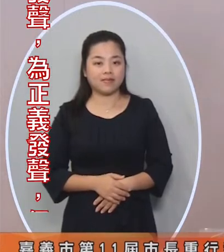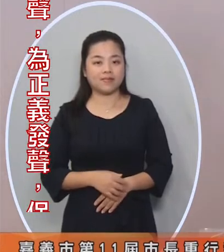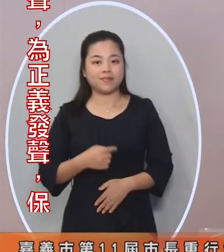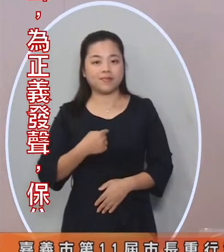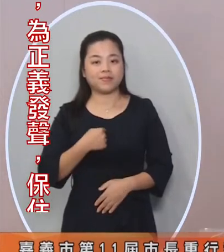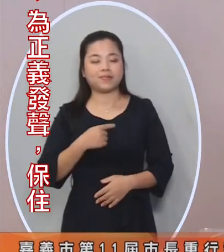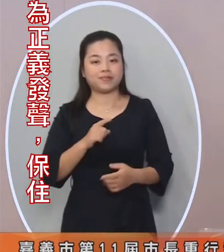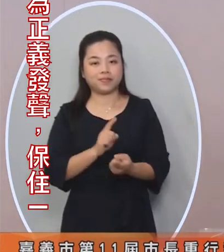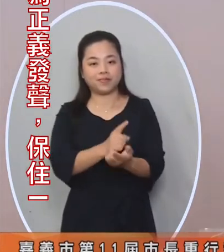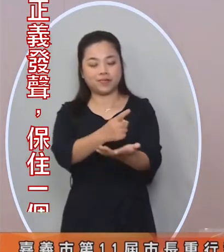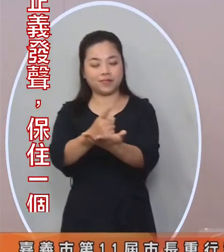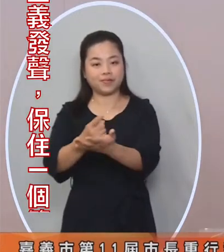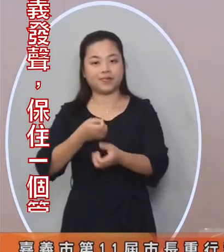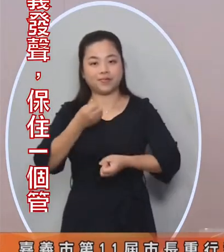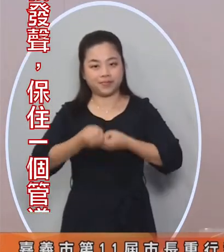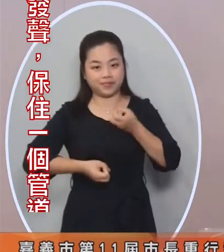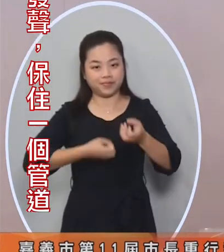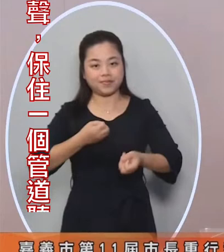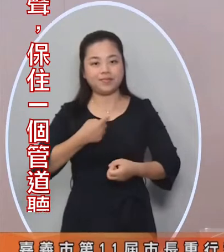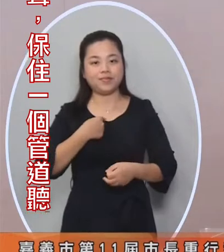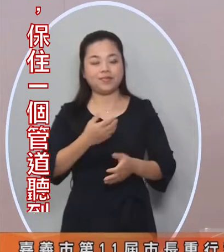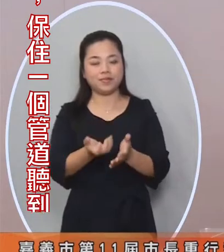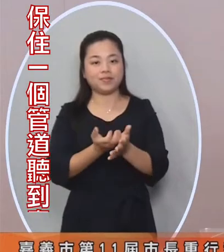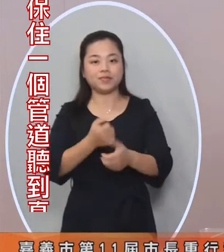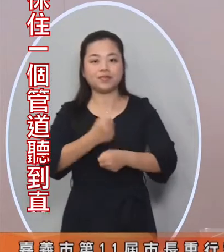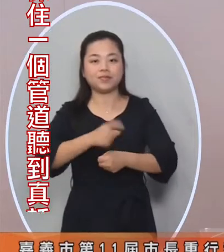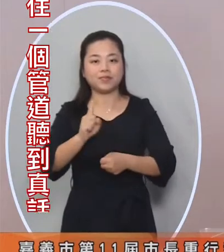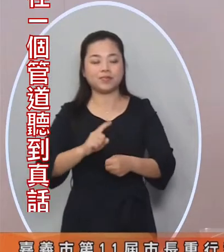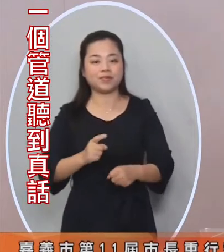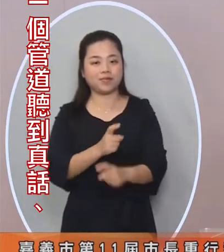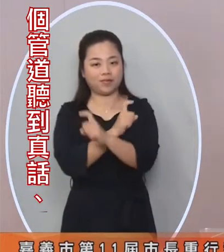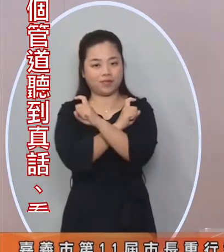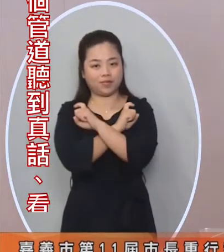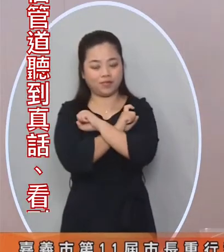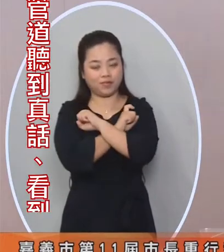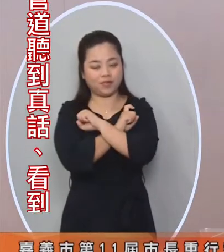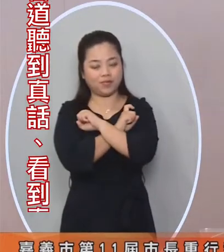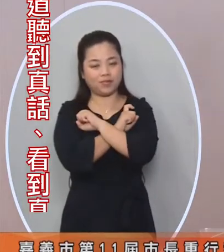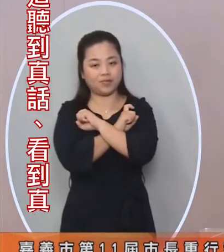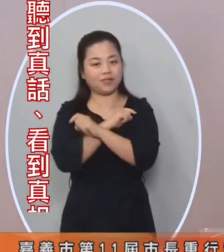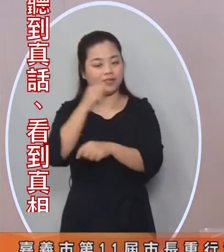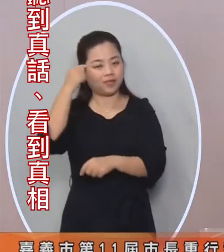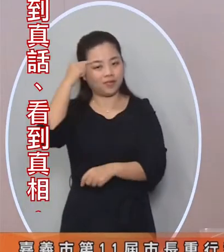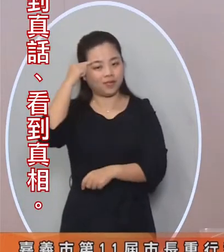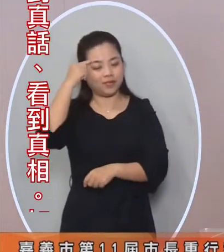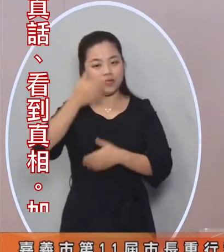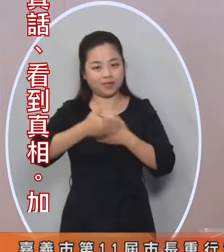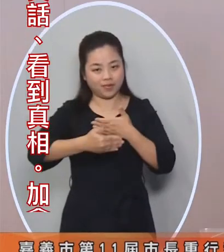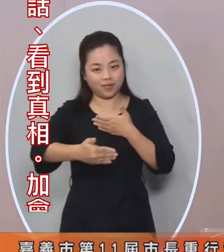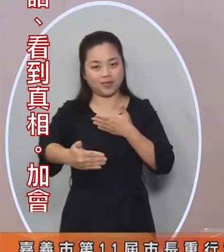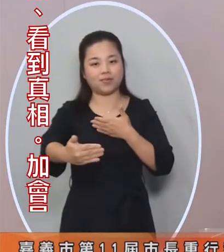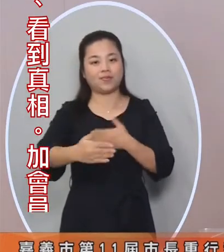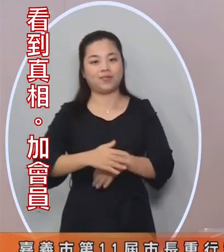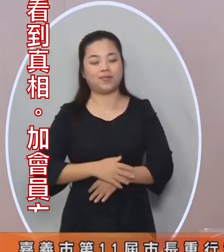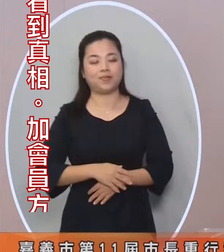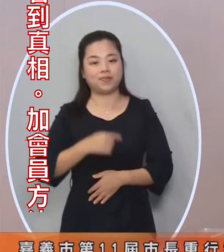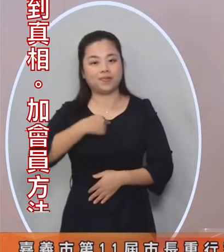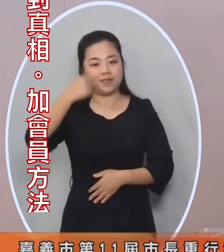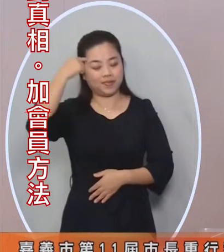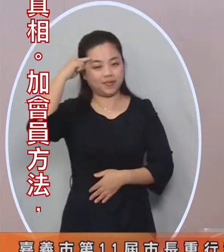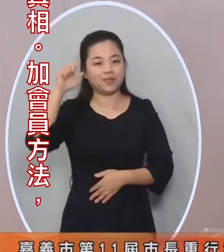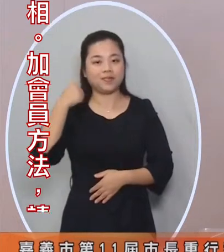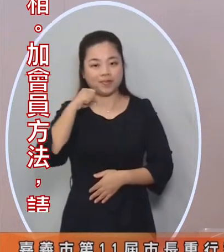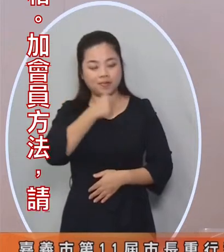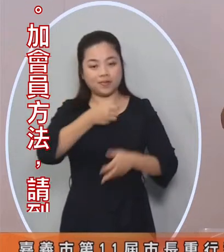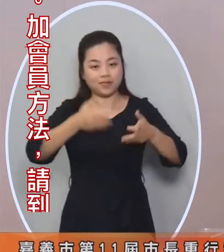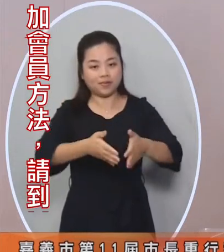我跟各位朋友分享，这个我刚才进行就是一个瑜伽的观想的程序啊。我认为我的这个台湾现在最